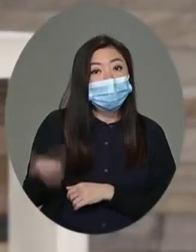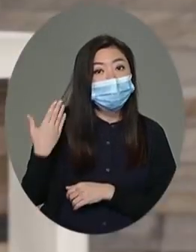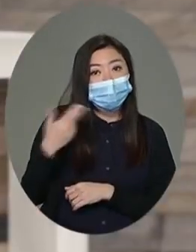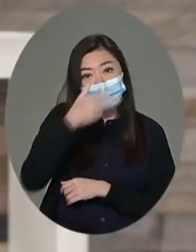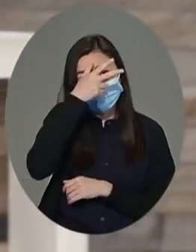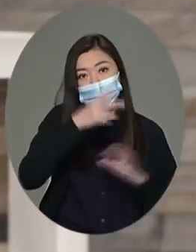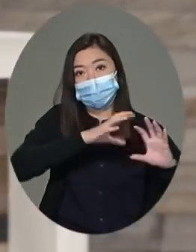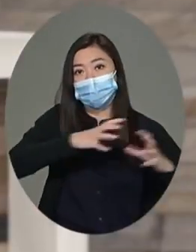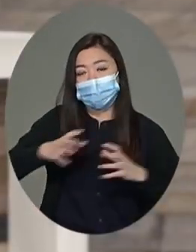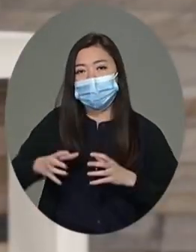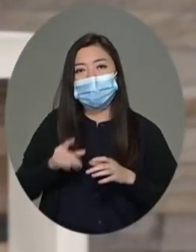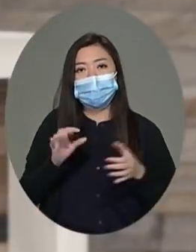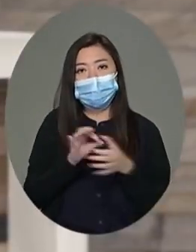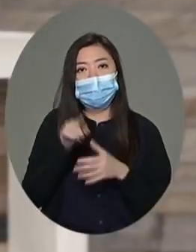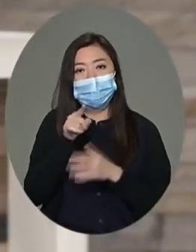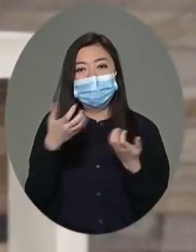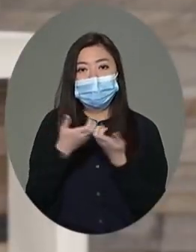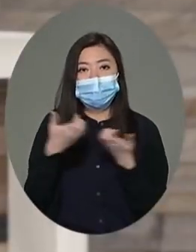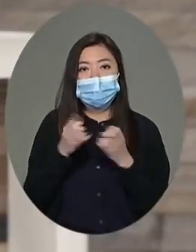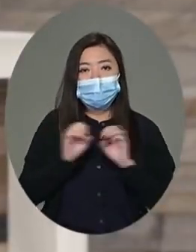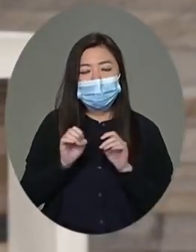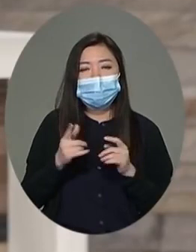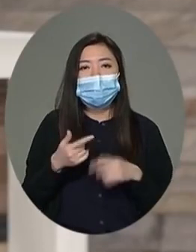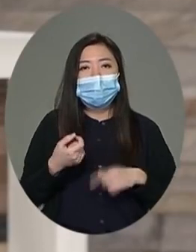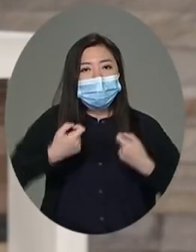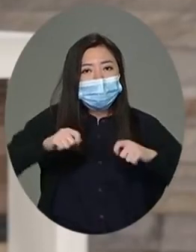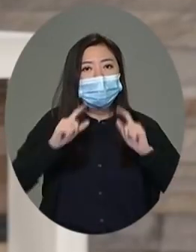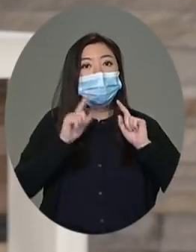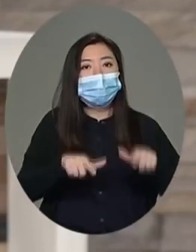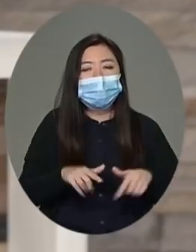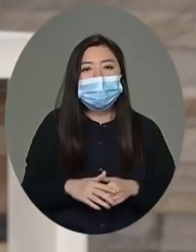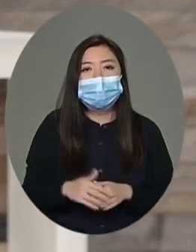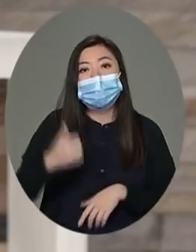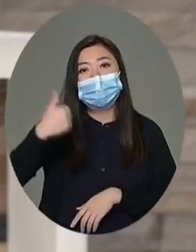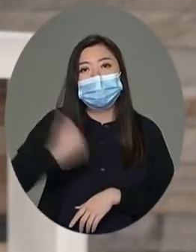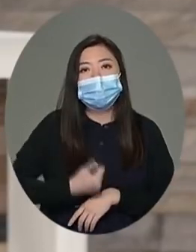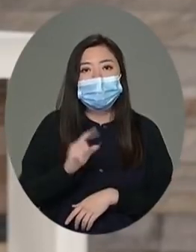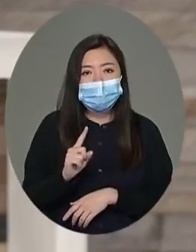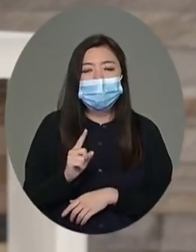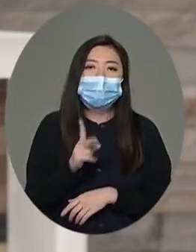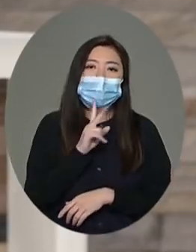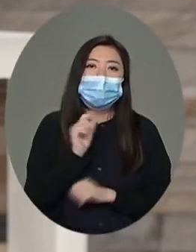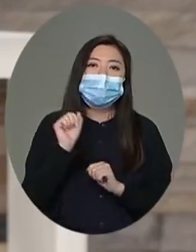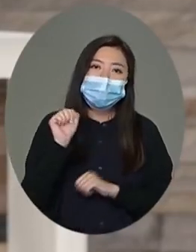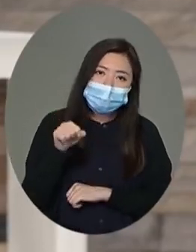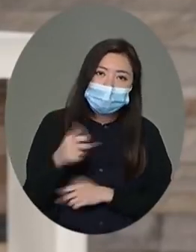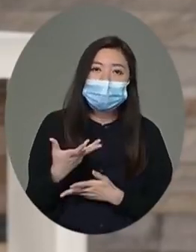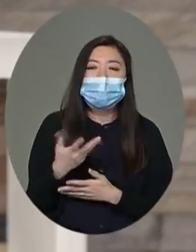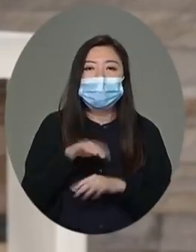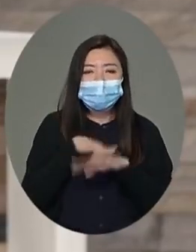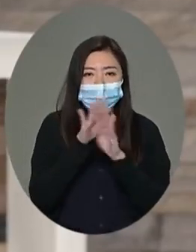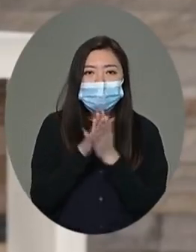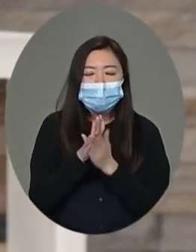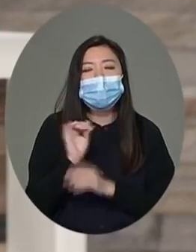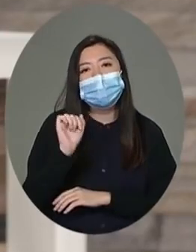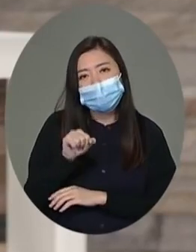以往相關政府部門都會透過審計報告作出簡單的回應，但大多數都是同意